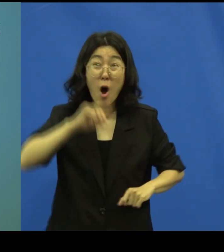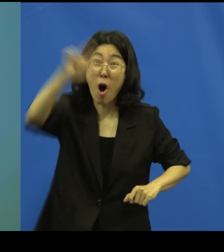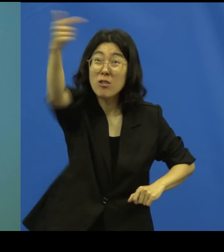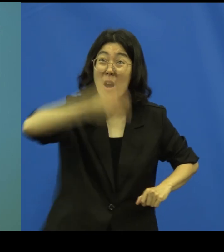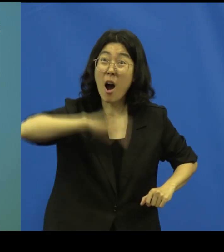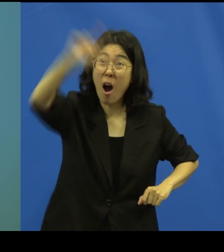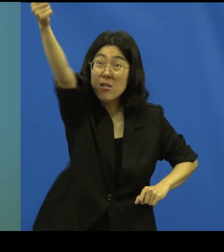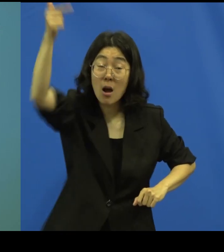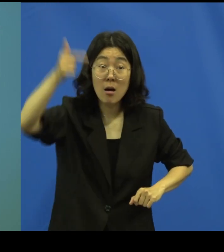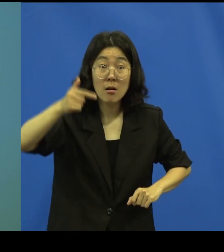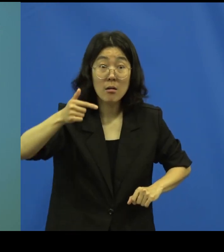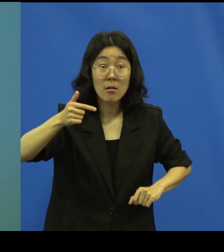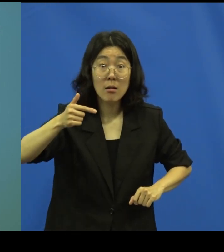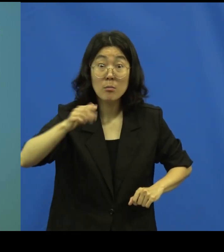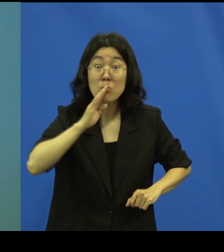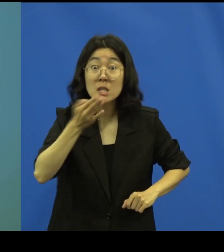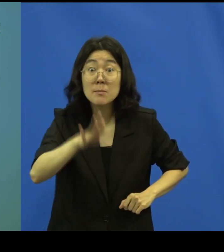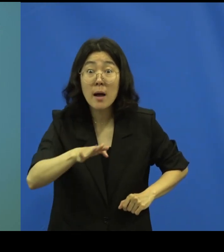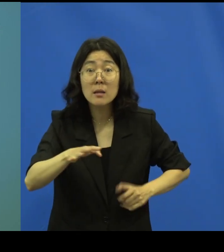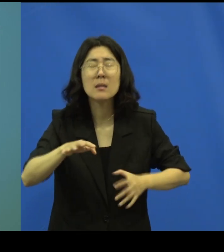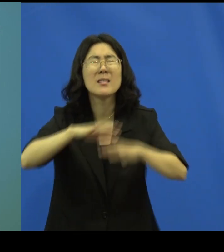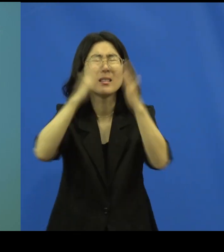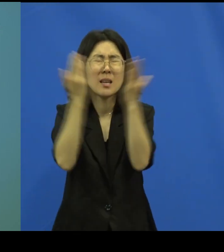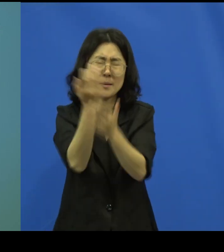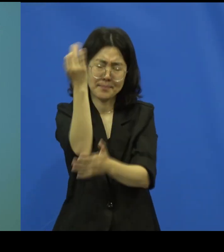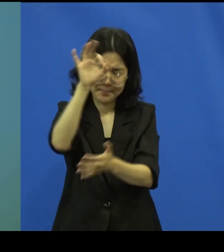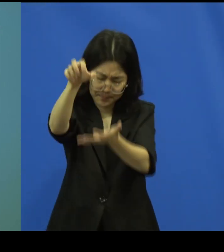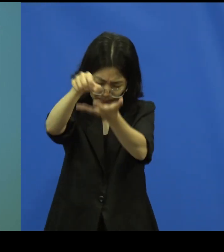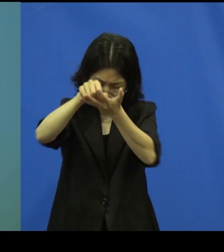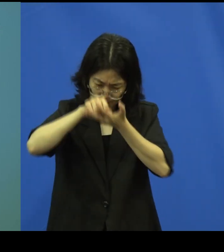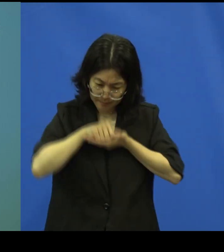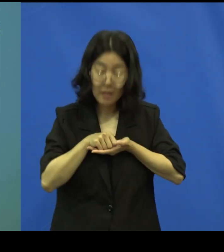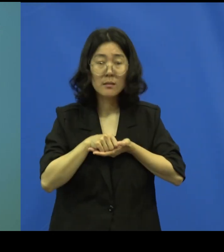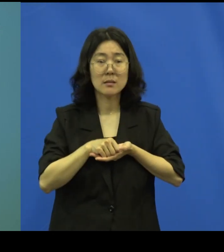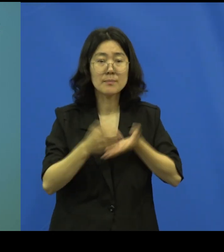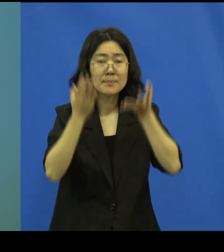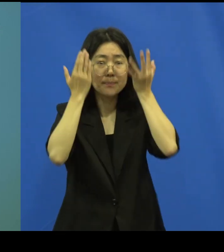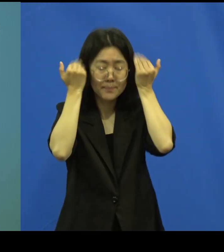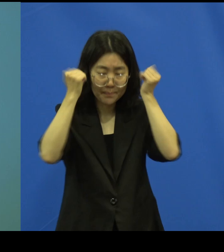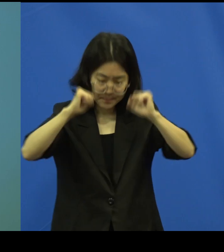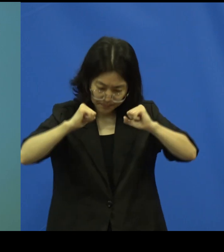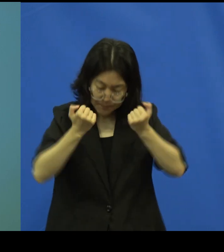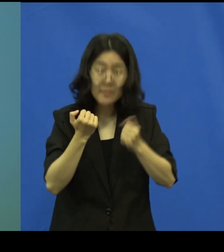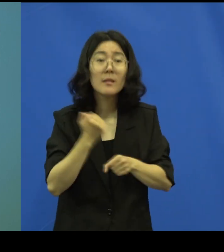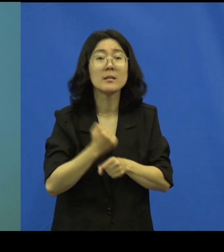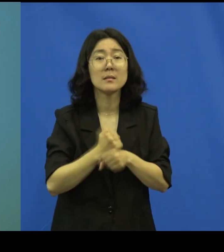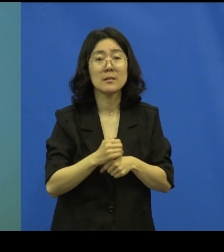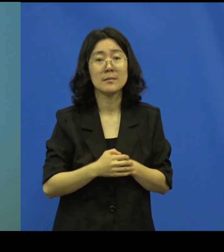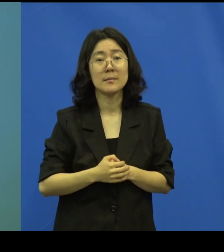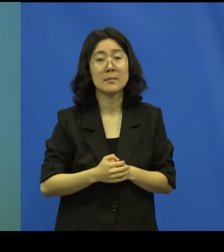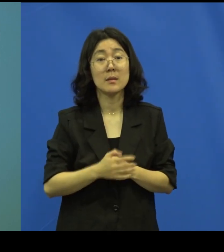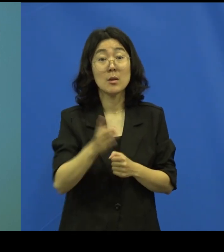욕하는 자들에게 욕으로 대항하지 않으신 분입니다. 신자는 세상 속의 강자의 이미지로 드러나면 안 돼요.